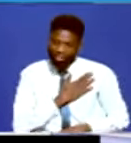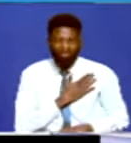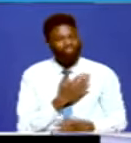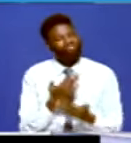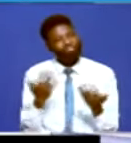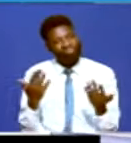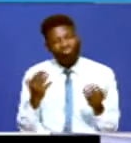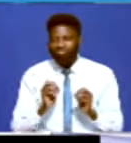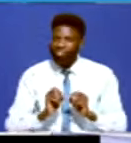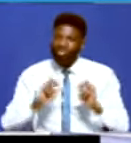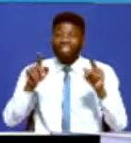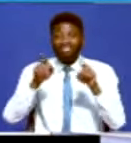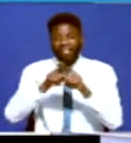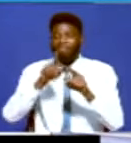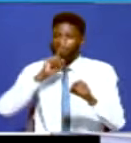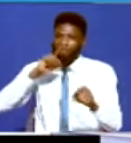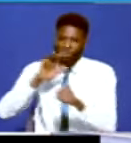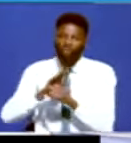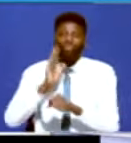kati ya ODM na vyama vingine.